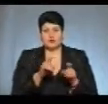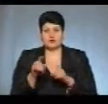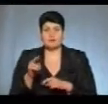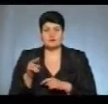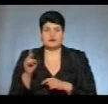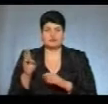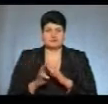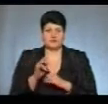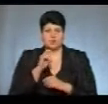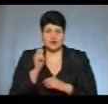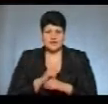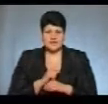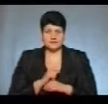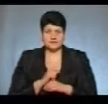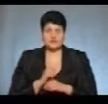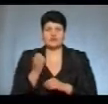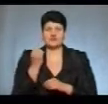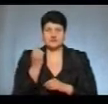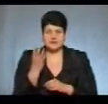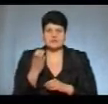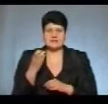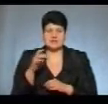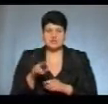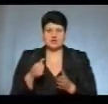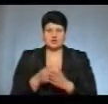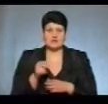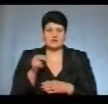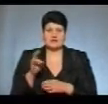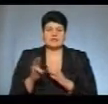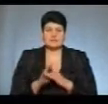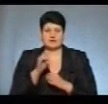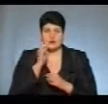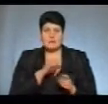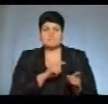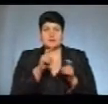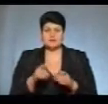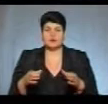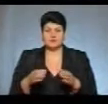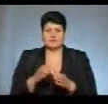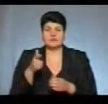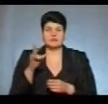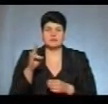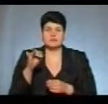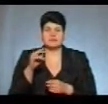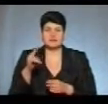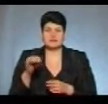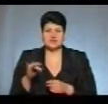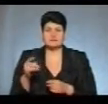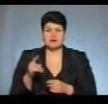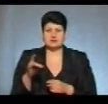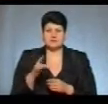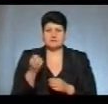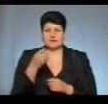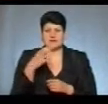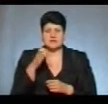церкви України. 14 січня до Православної церкви України перейшла громада села Гніздичне з Бараського району.